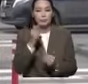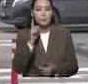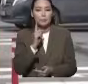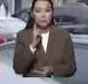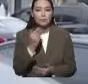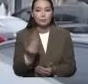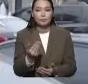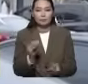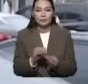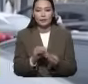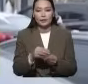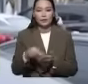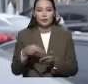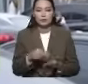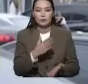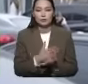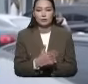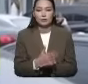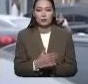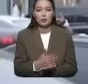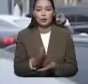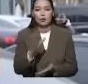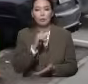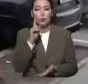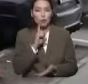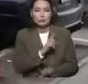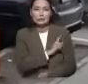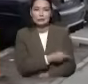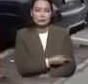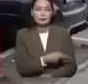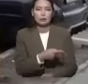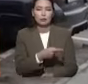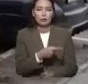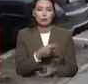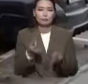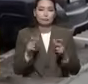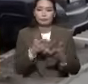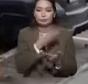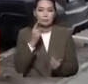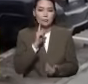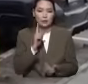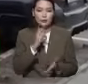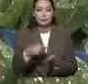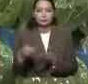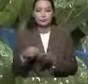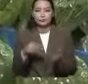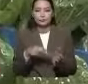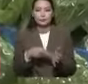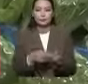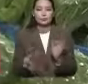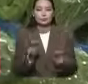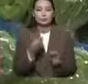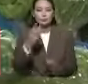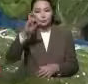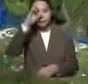қол жетімді. Негізі қол жетімді, былай қатты байқаған жоқпын, ол бағалардың өскенін. Қол жетімді, азық-түлік бар. Мемлекет